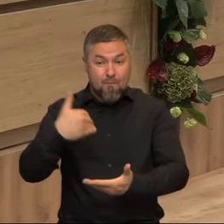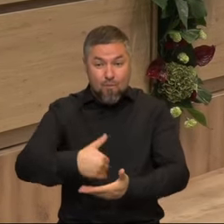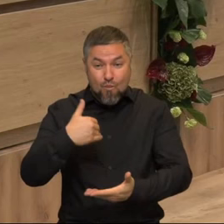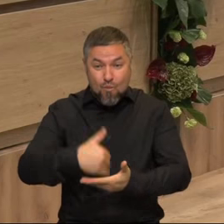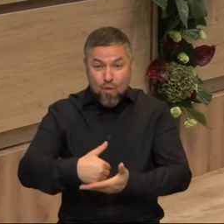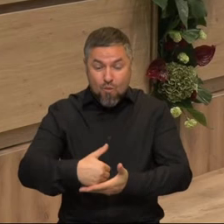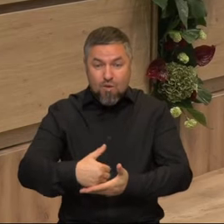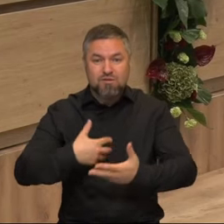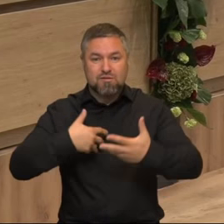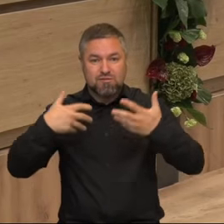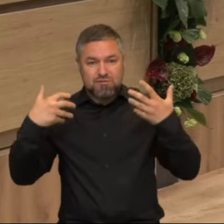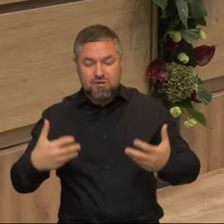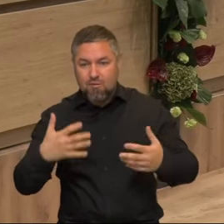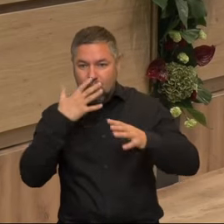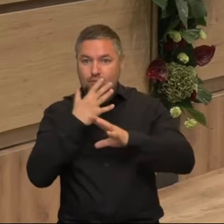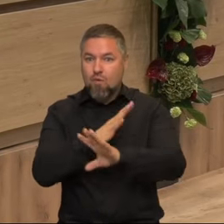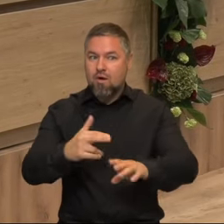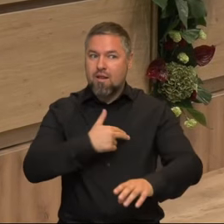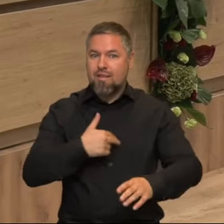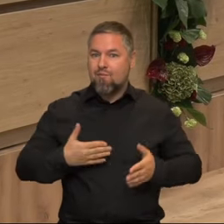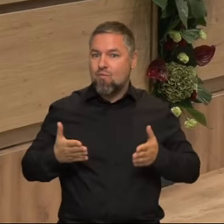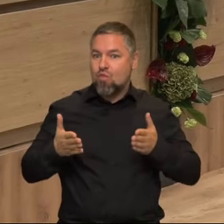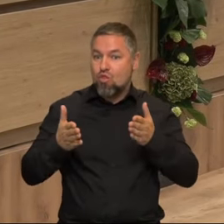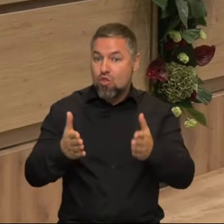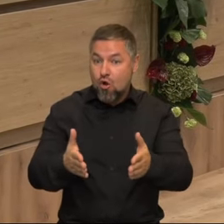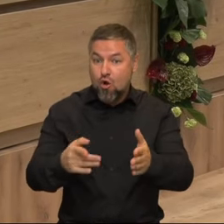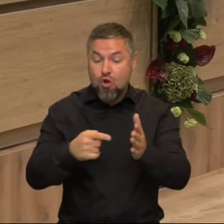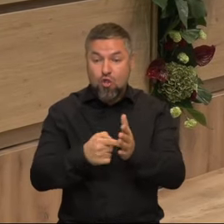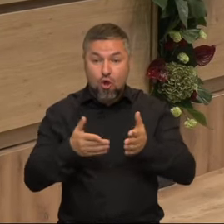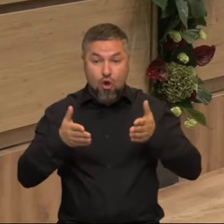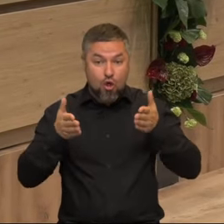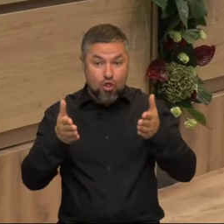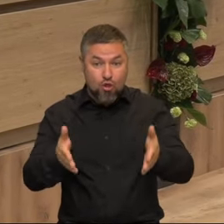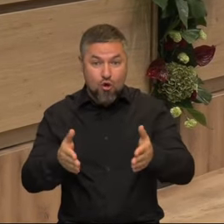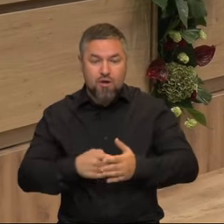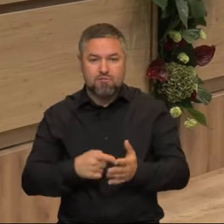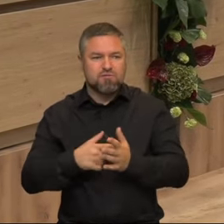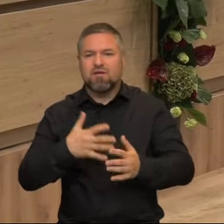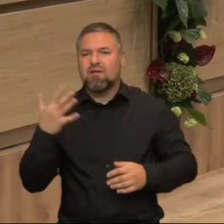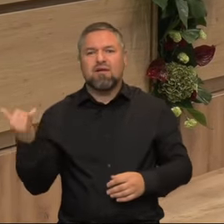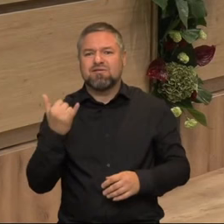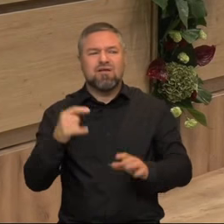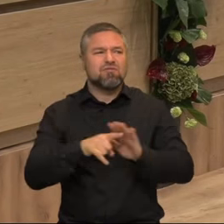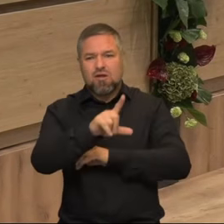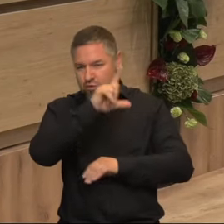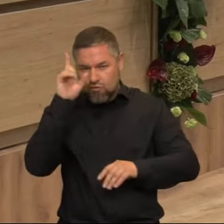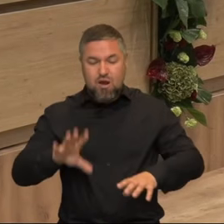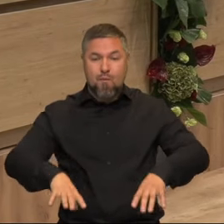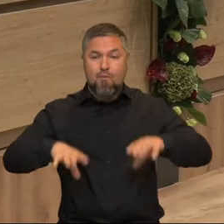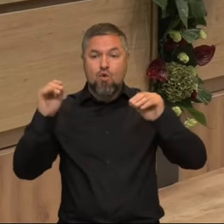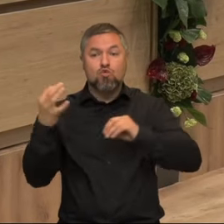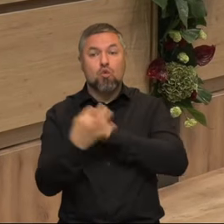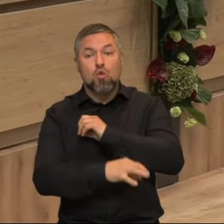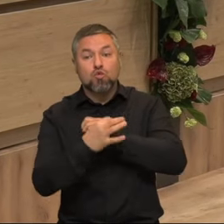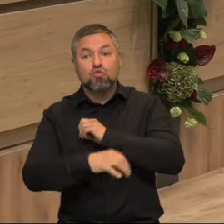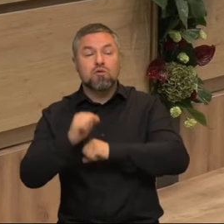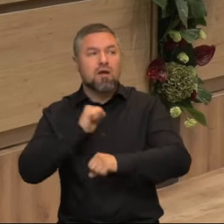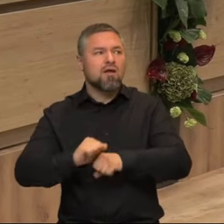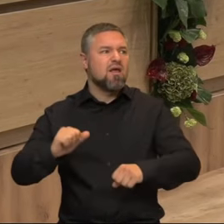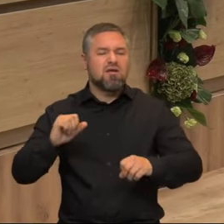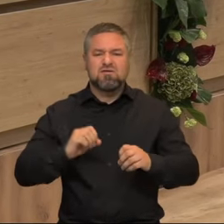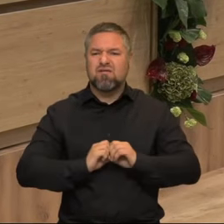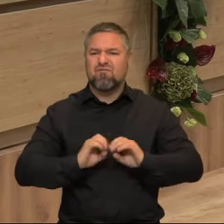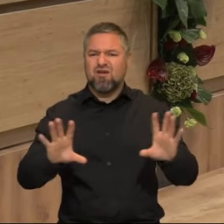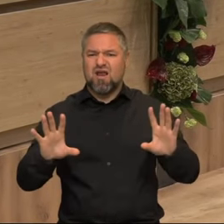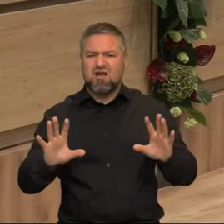i chcą wskazać nam drogę. Tą drogę, która nie zawsze dla wszystkich na początku studiów jest jeszcze